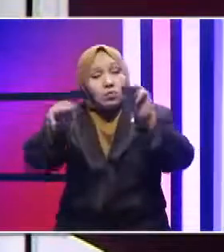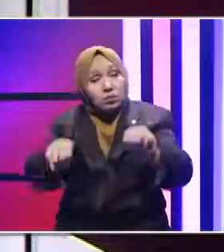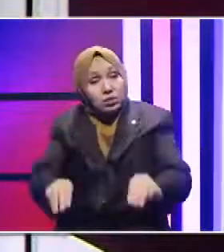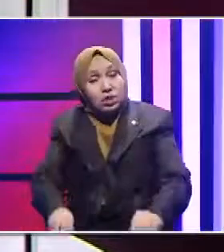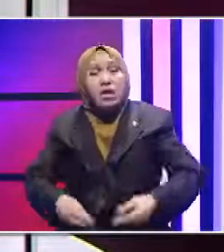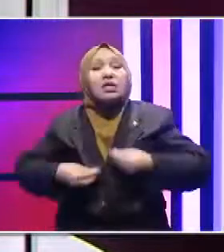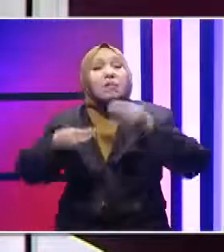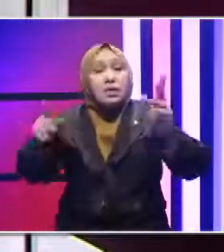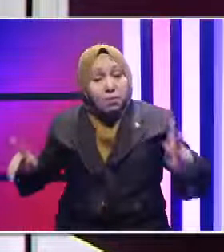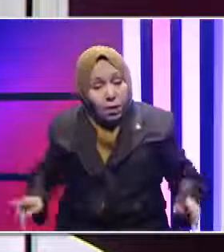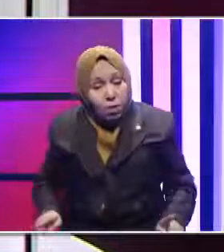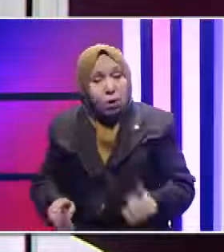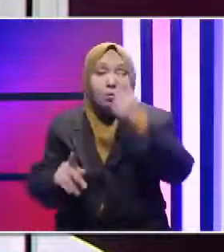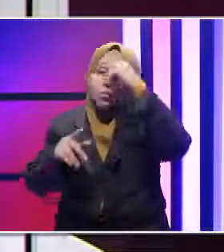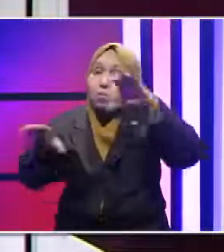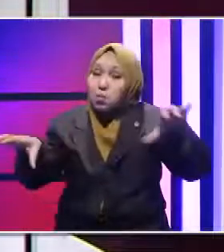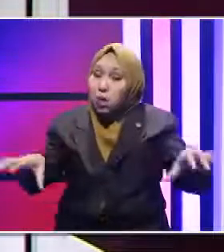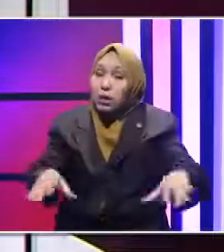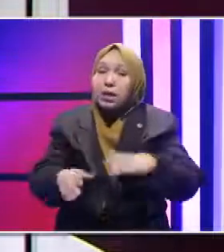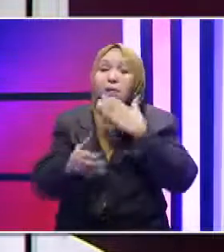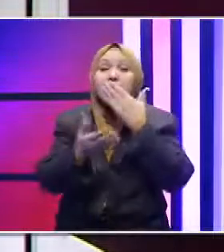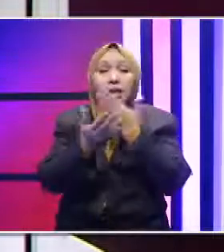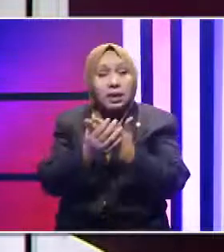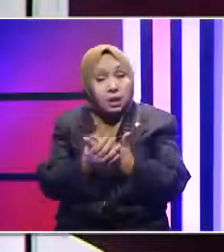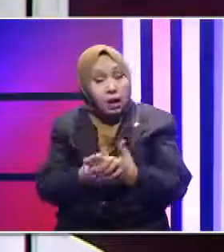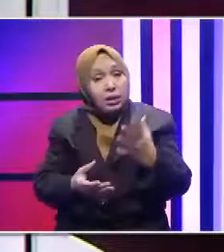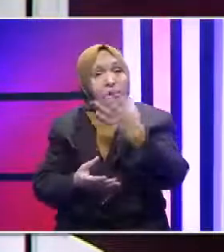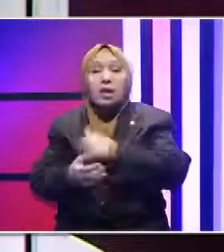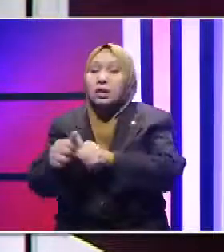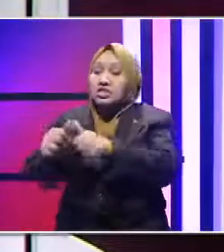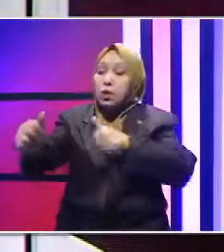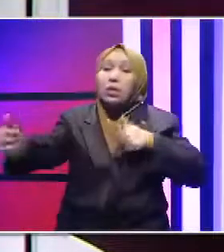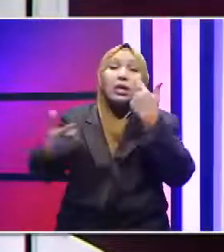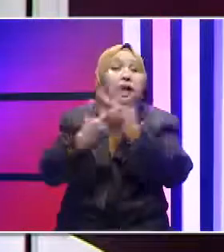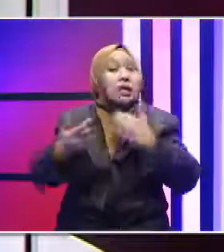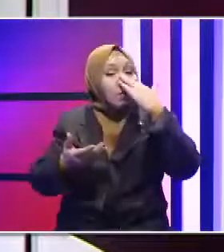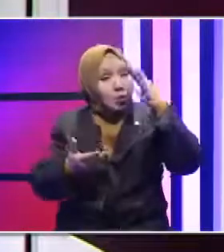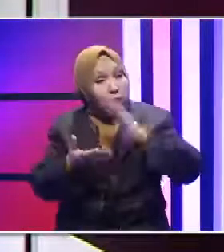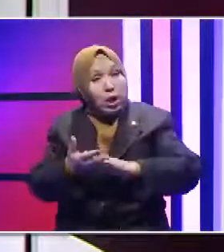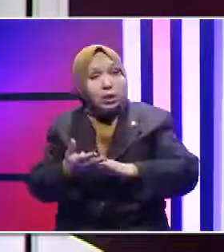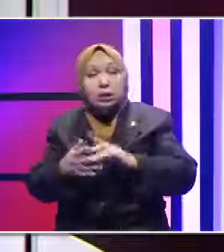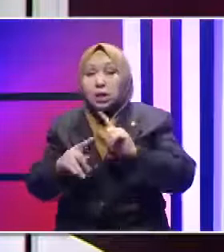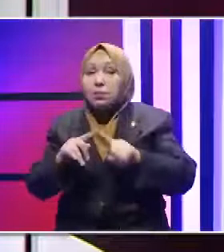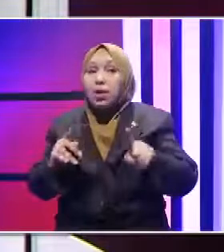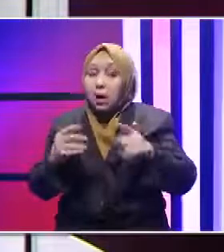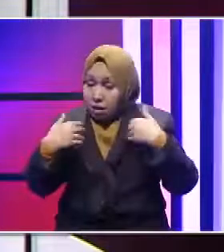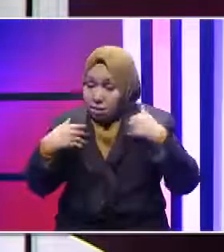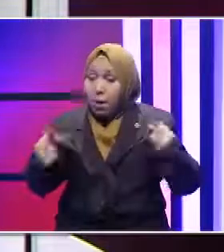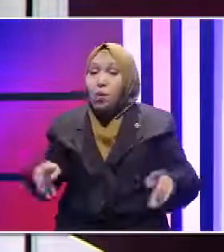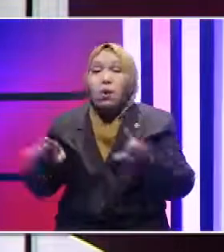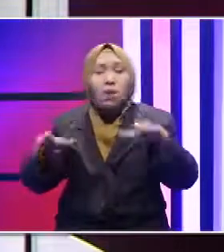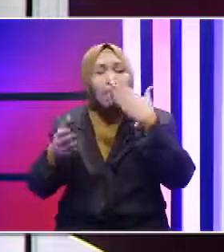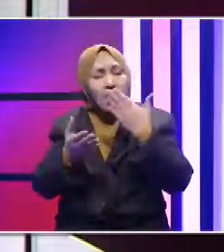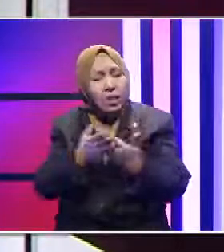diberikan peluang untuk buat kebaikan dan dijauhkan daripada keburukan, tapi terbalik, ya. Ada peluang buat baik tak nak,